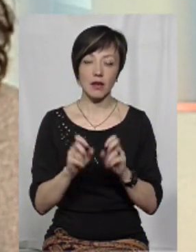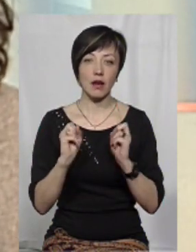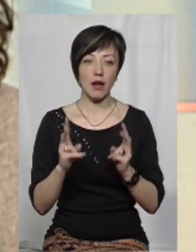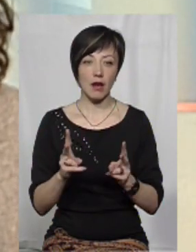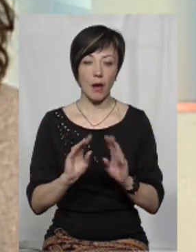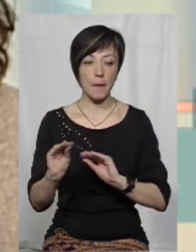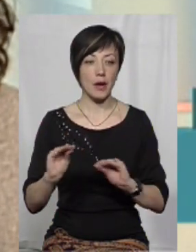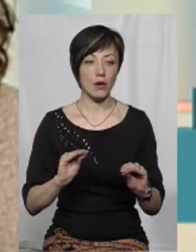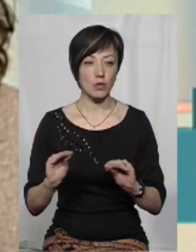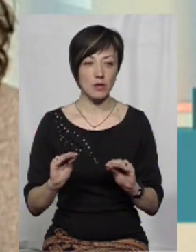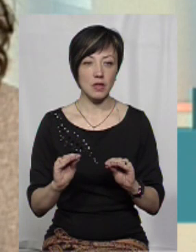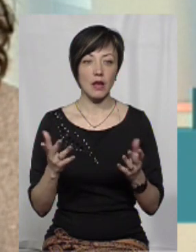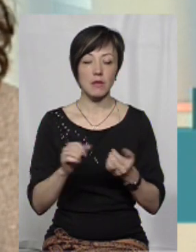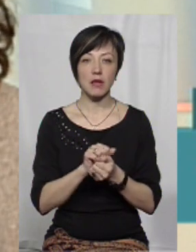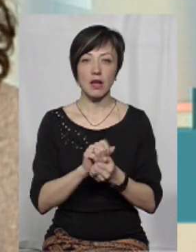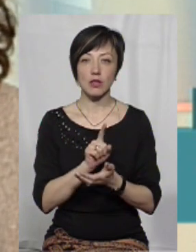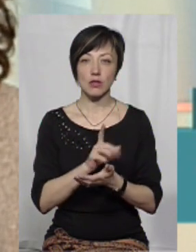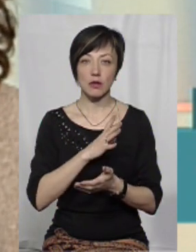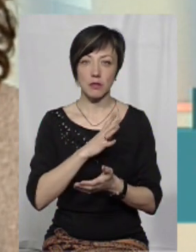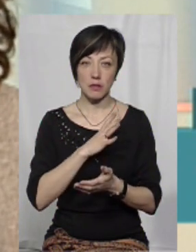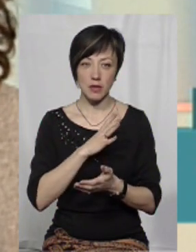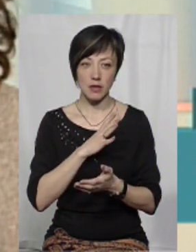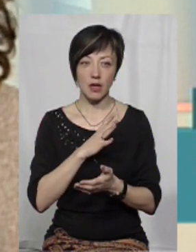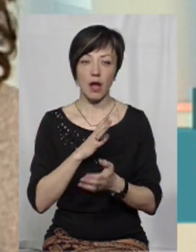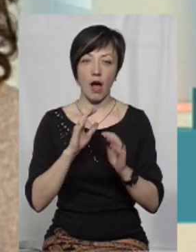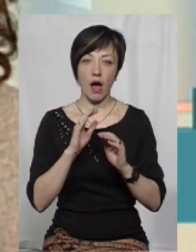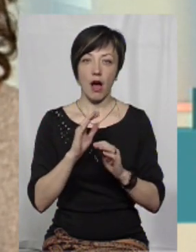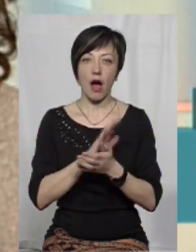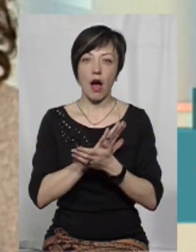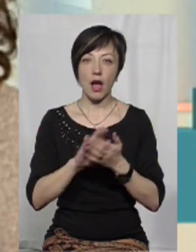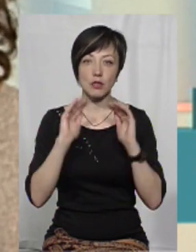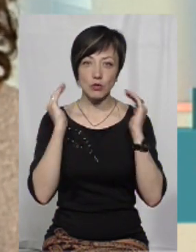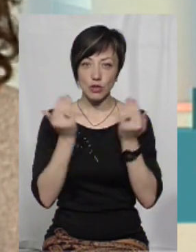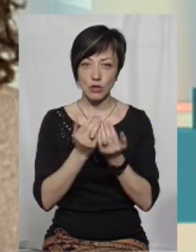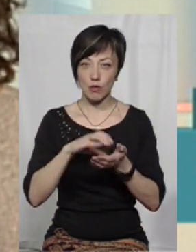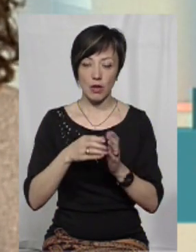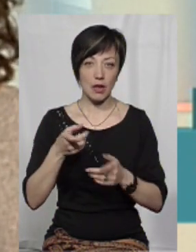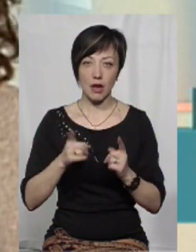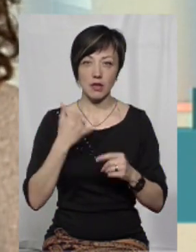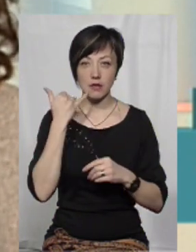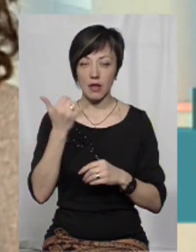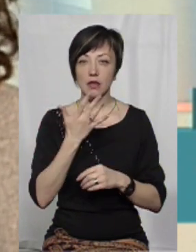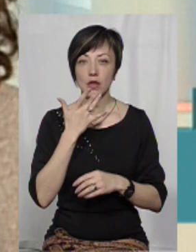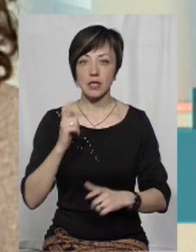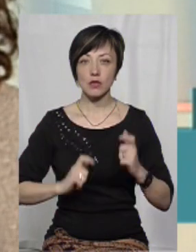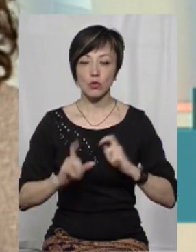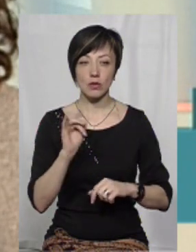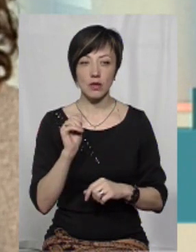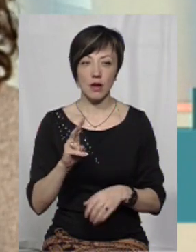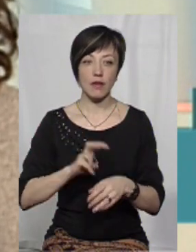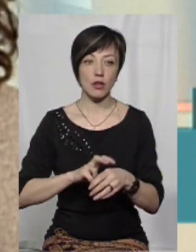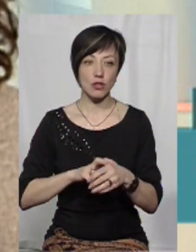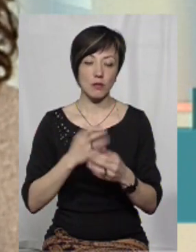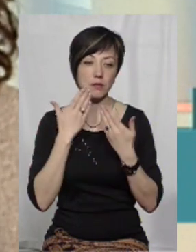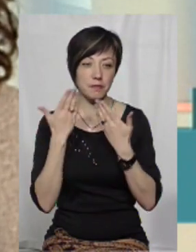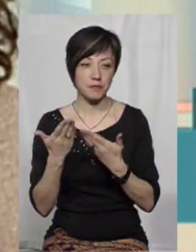как оборудовать и какие материалы должны быть в асептическом боксе, это вообще нереально. Я звонила в Национальный институт рака,